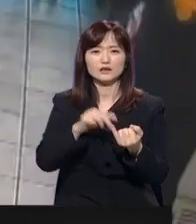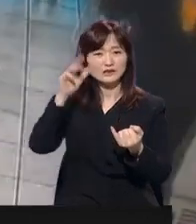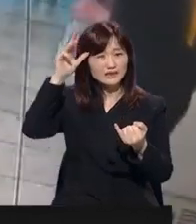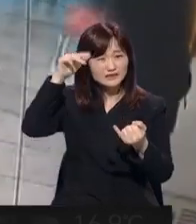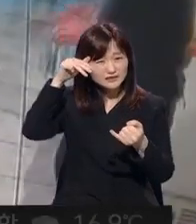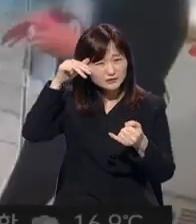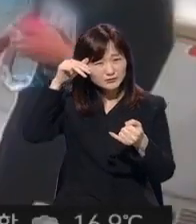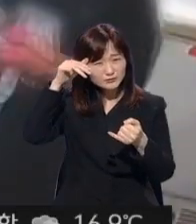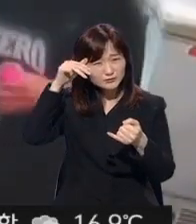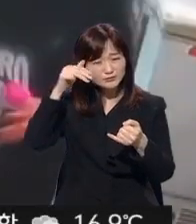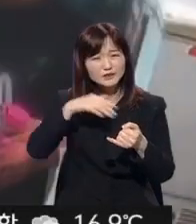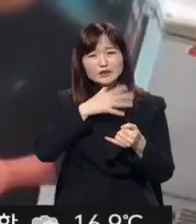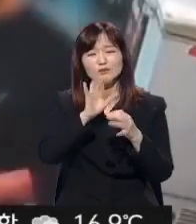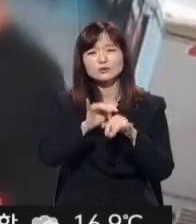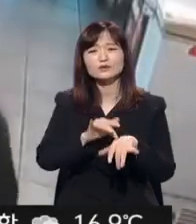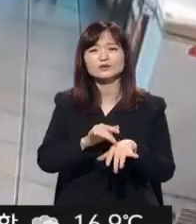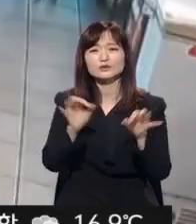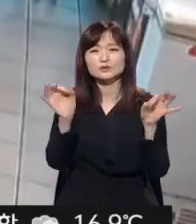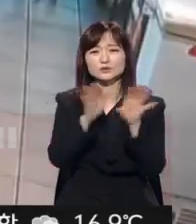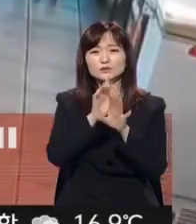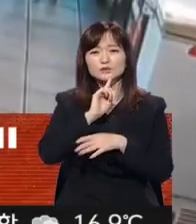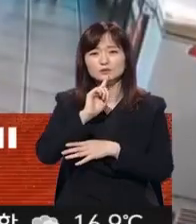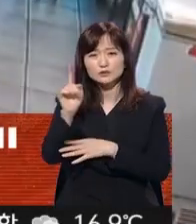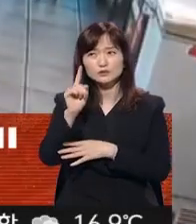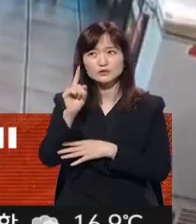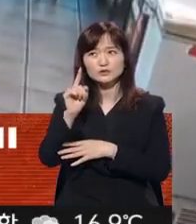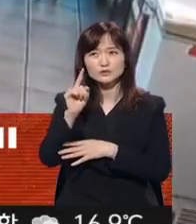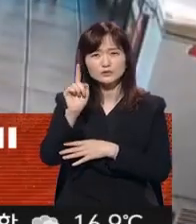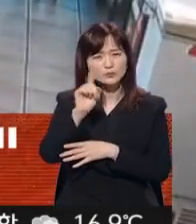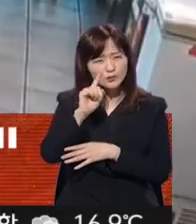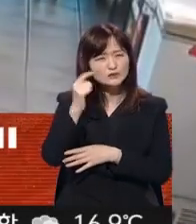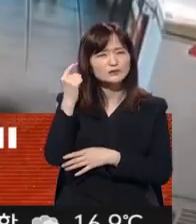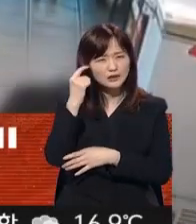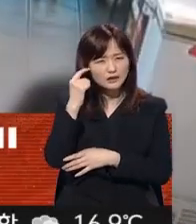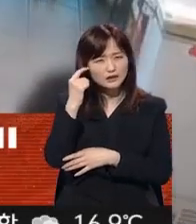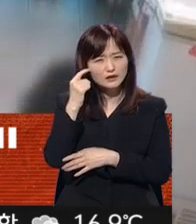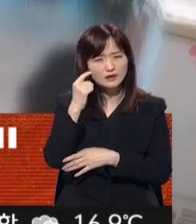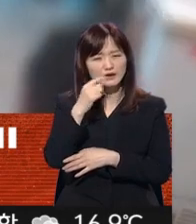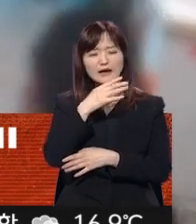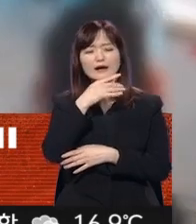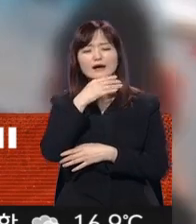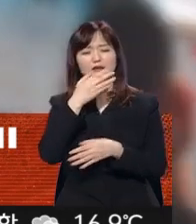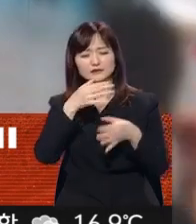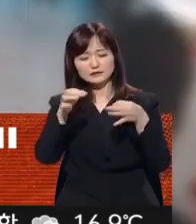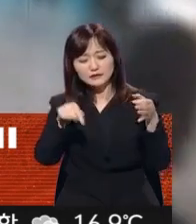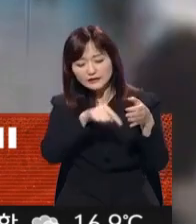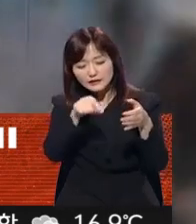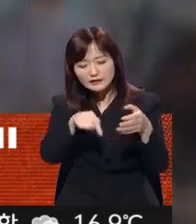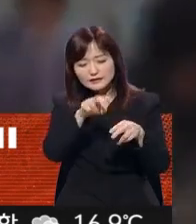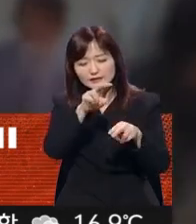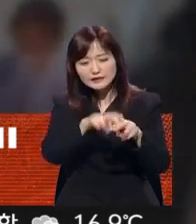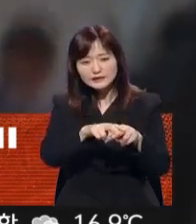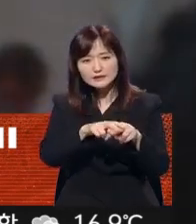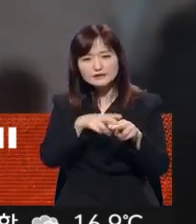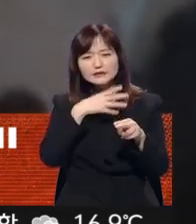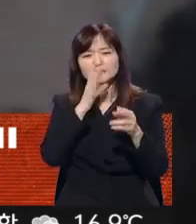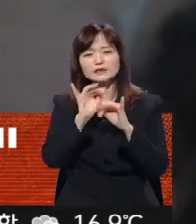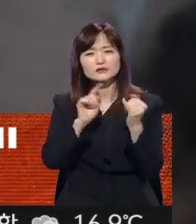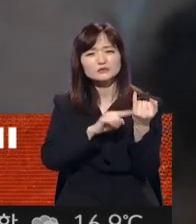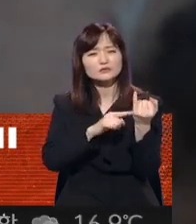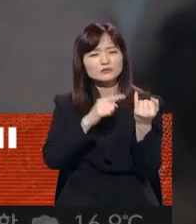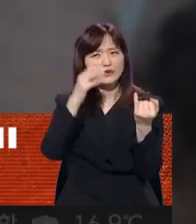노인 실종 신고를 받고 인상착의를 딱 듣고서 식당 어르신을 아까 봤던 식당 어르신들을 저렇게 어르신을 떠올린